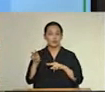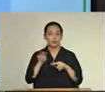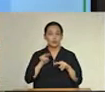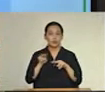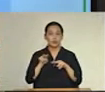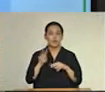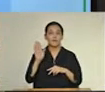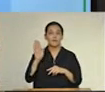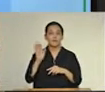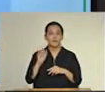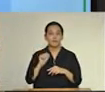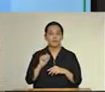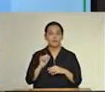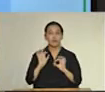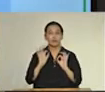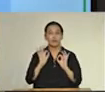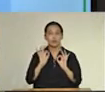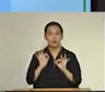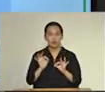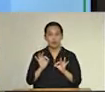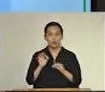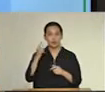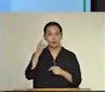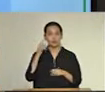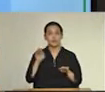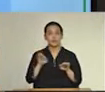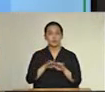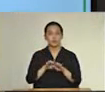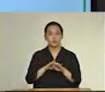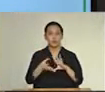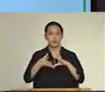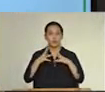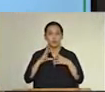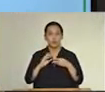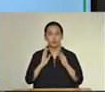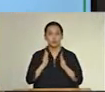kuzatiladi va aniq fikrlarga kelinib, solishtirib, xulosa chiqaziladi.